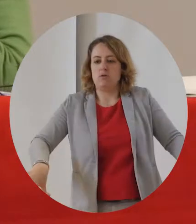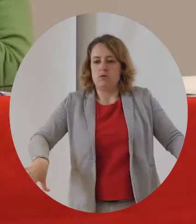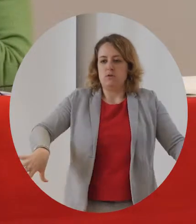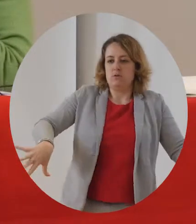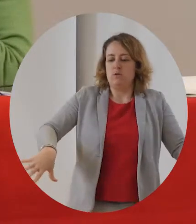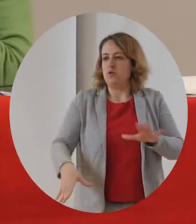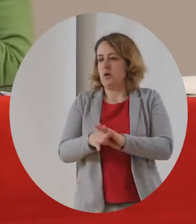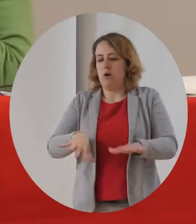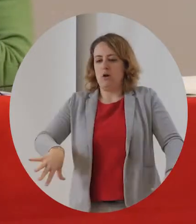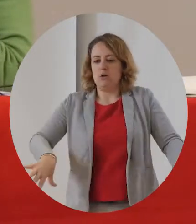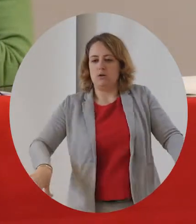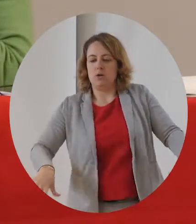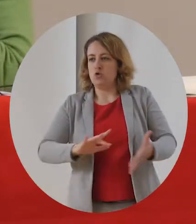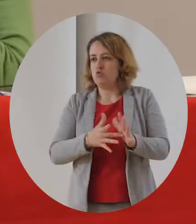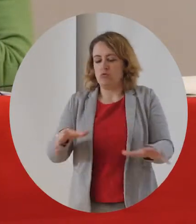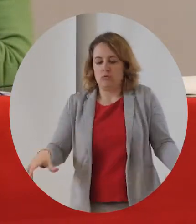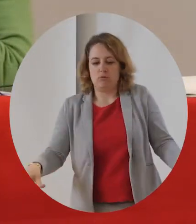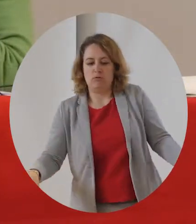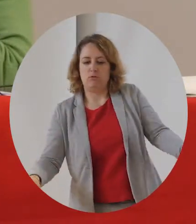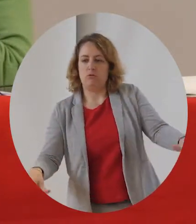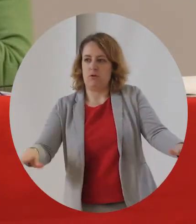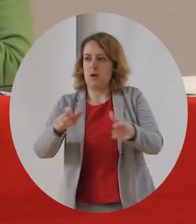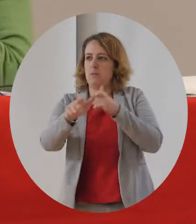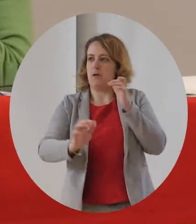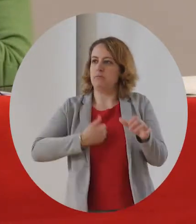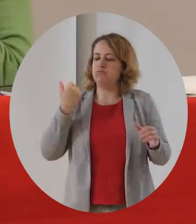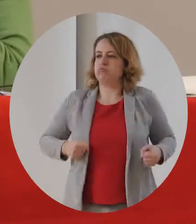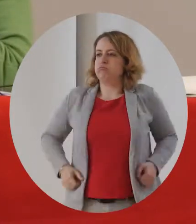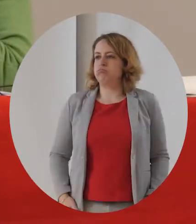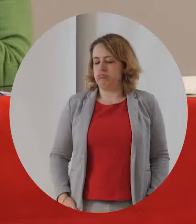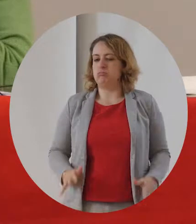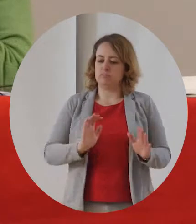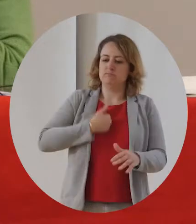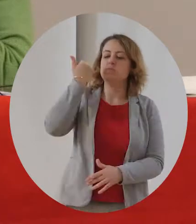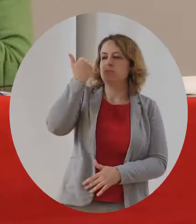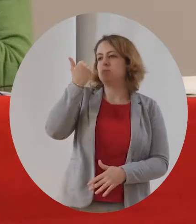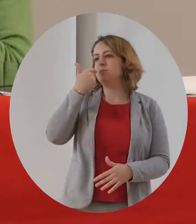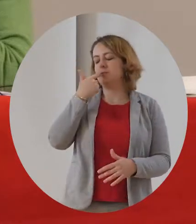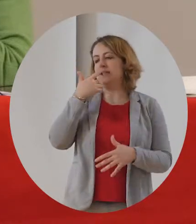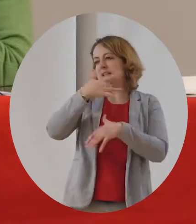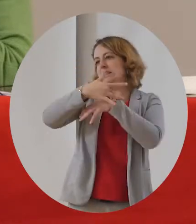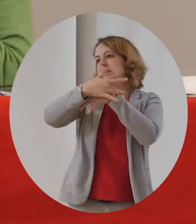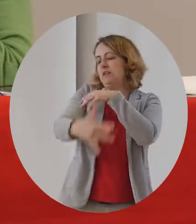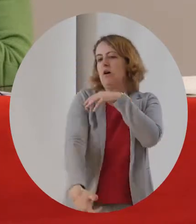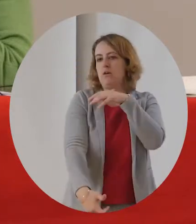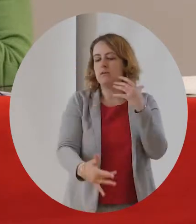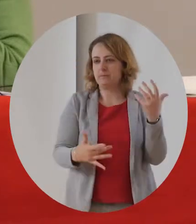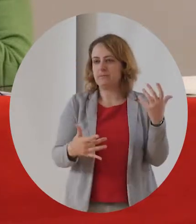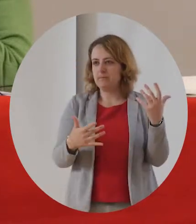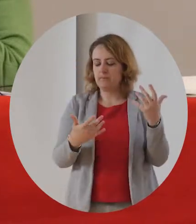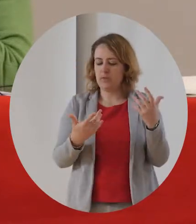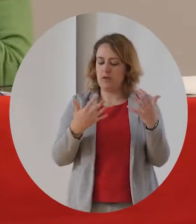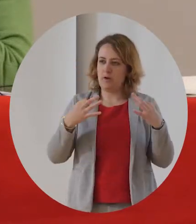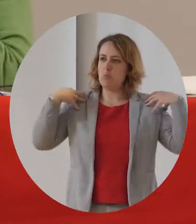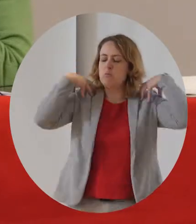meubles ou contre toutes les structures qu'il peut trouver avant de pouvoir se lancer dans l'action et d'être vraiment au niveau